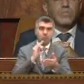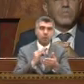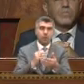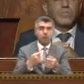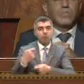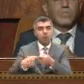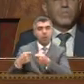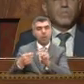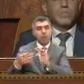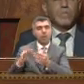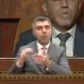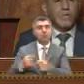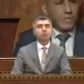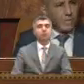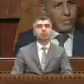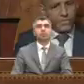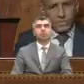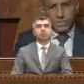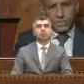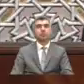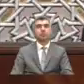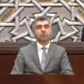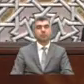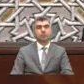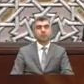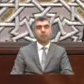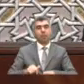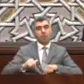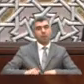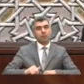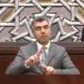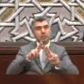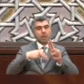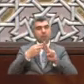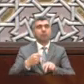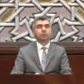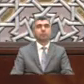التجارة الإلكترونية، وشكرا. شكرا السيد النائب. تفضل السيد الوزير.